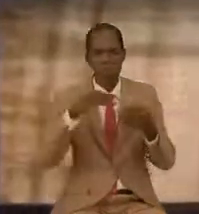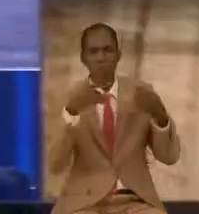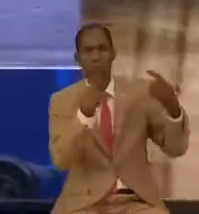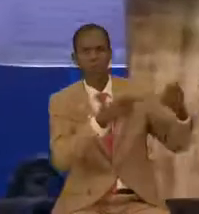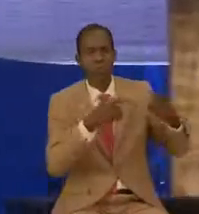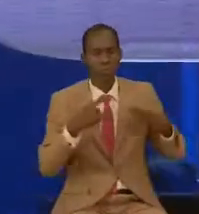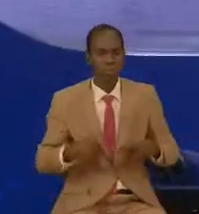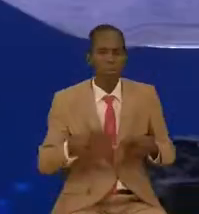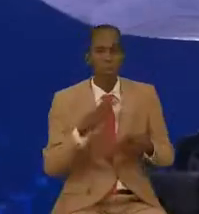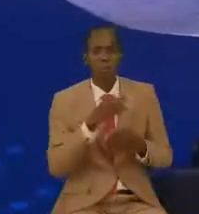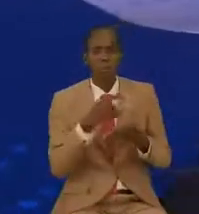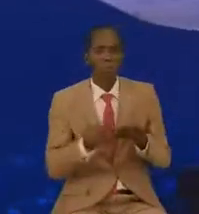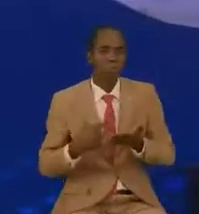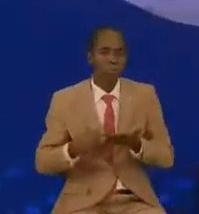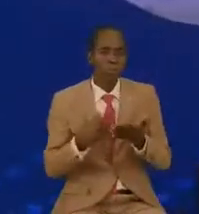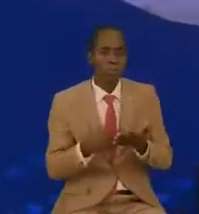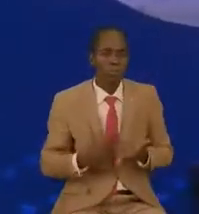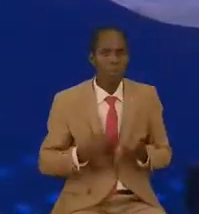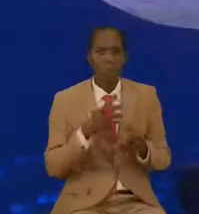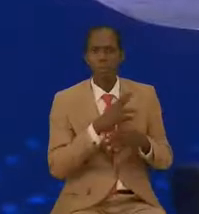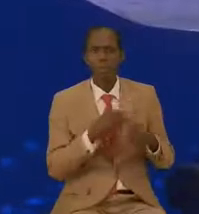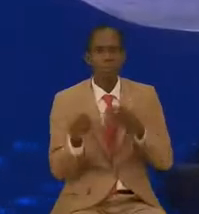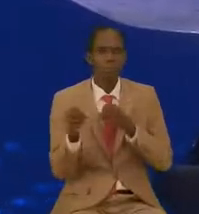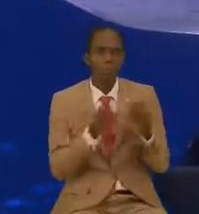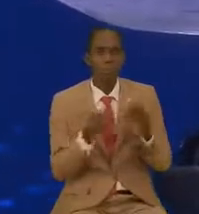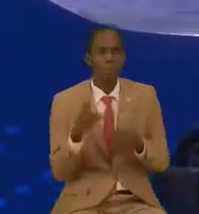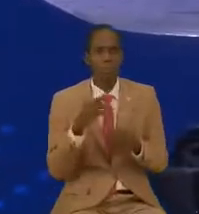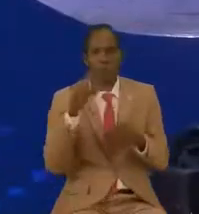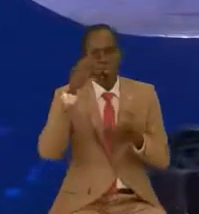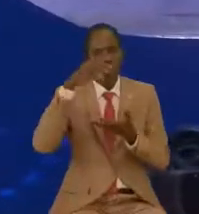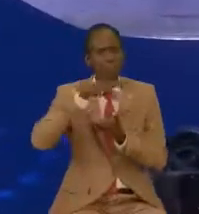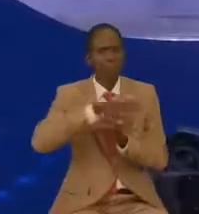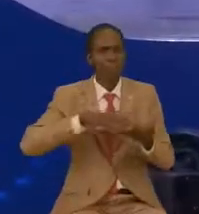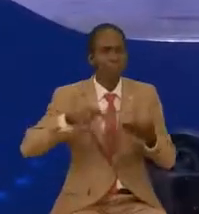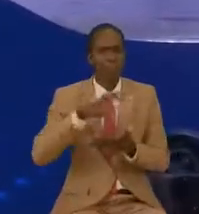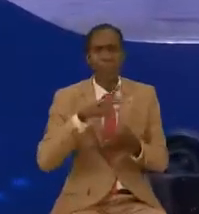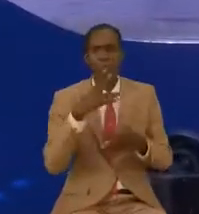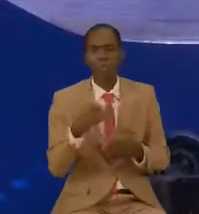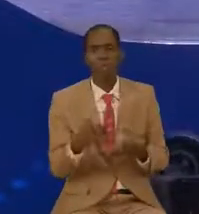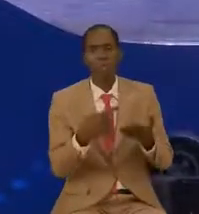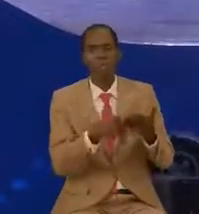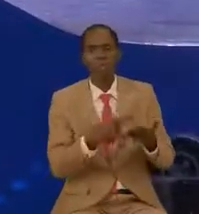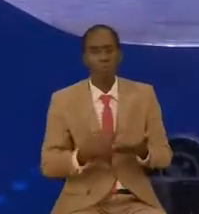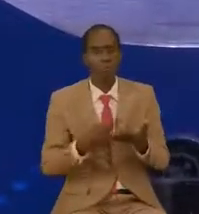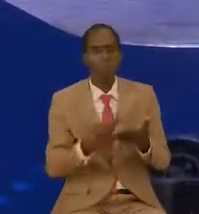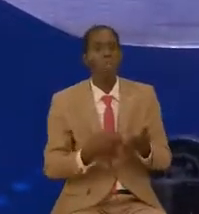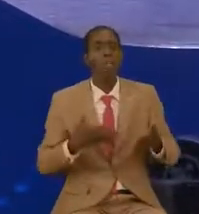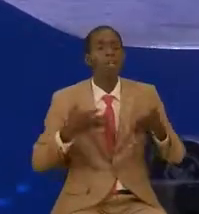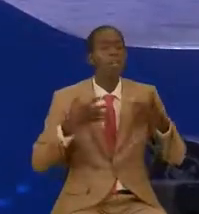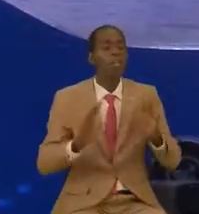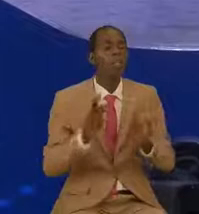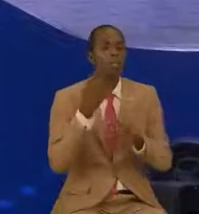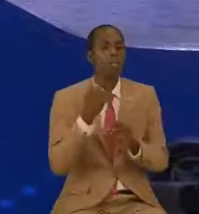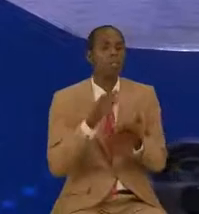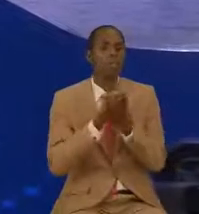vos cœurs. Pas de conflit, pas de violence, pas de confusion, pas de discorde. Que la